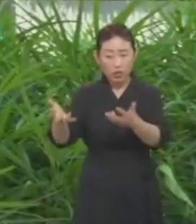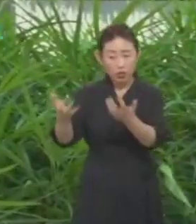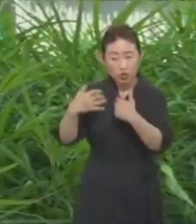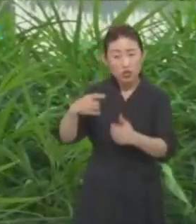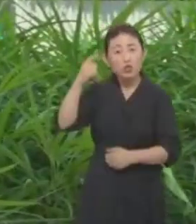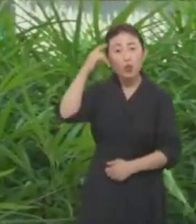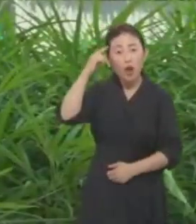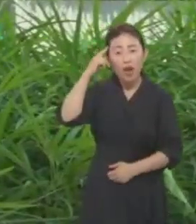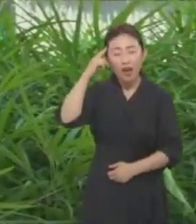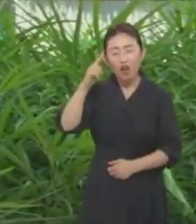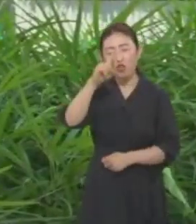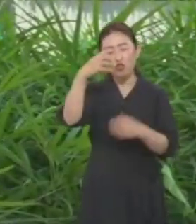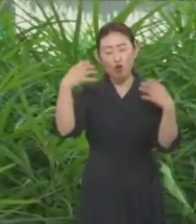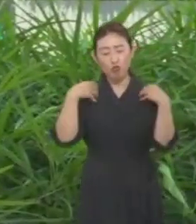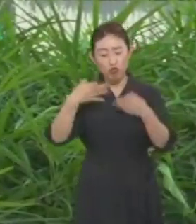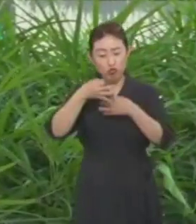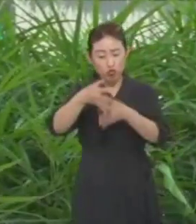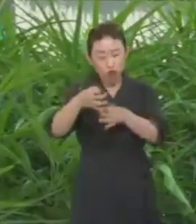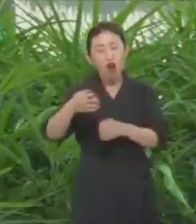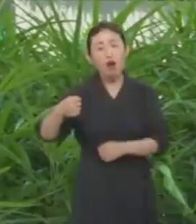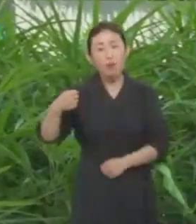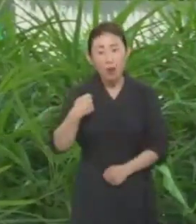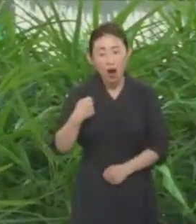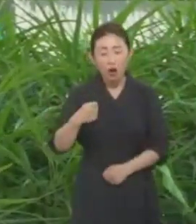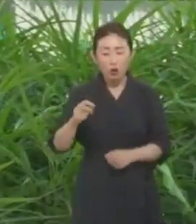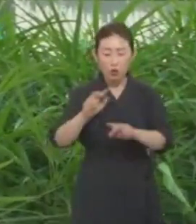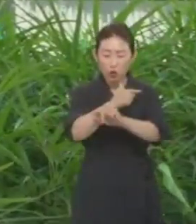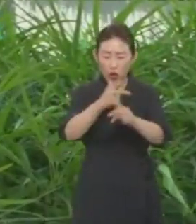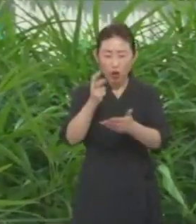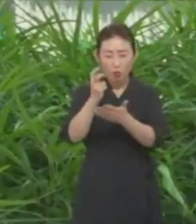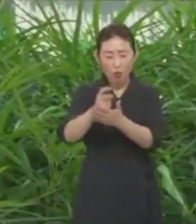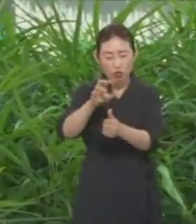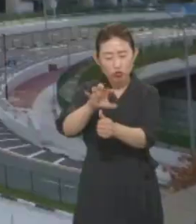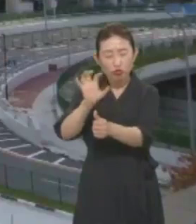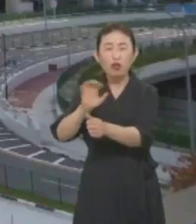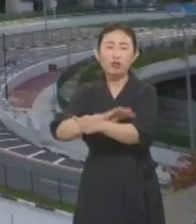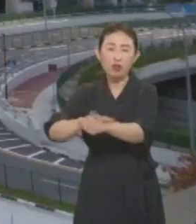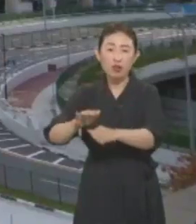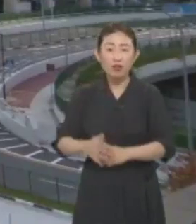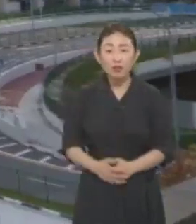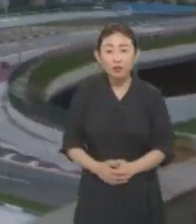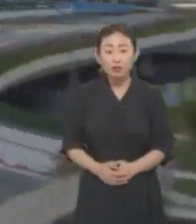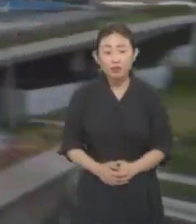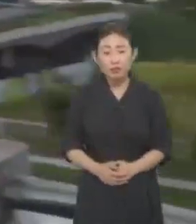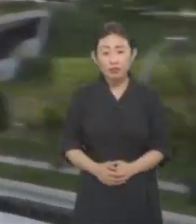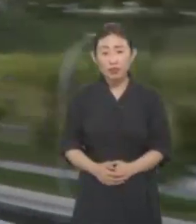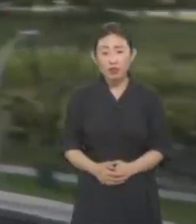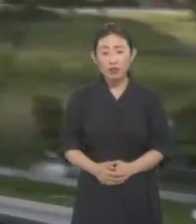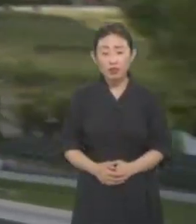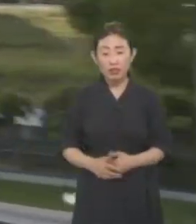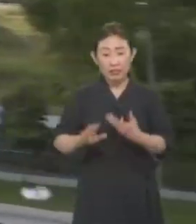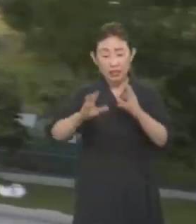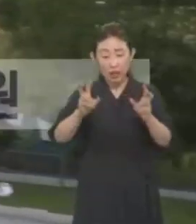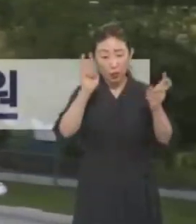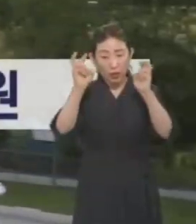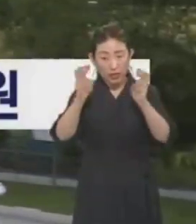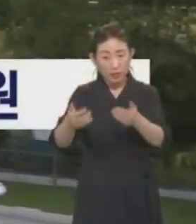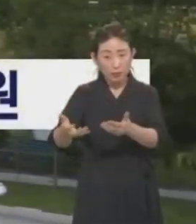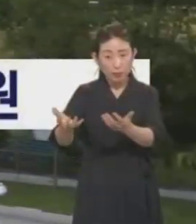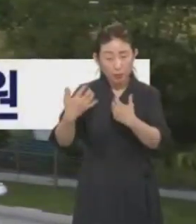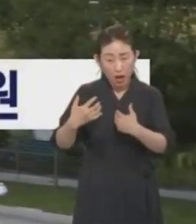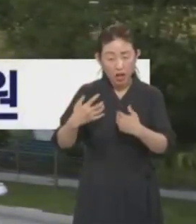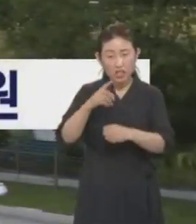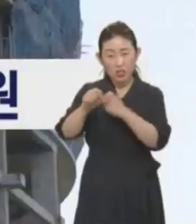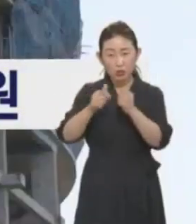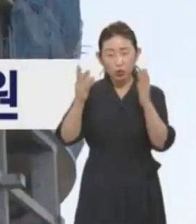있었던 건 정부의 파격적인 지원과 규제 완화 덕분입니다. 싱가포르 정부는 외국 기업의 최대 15년